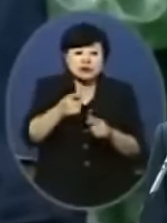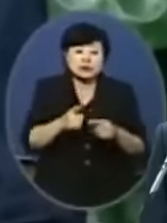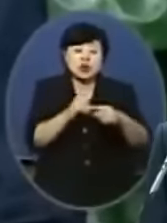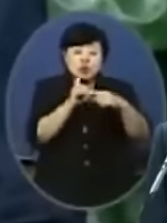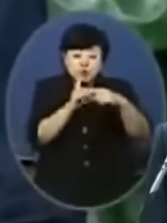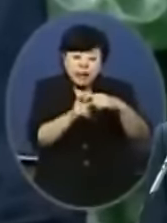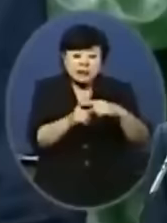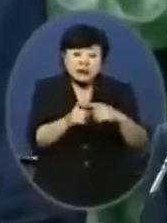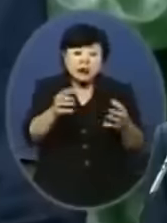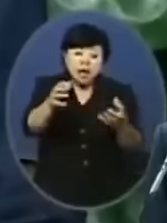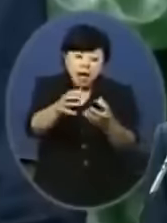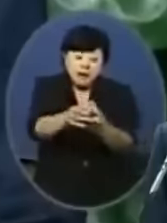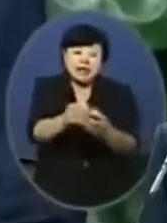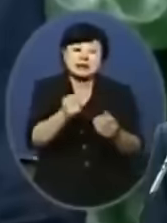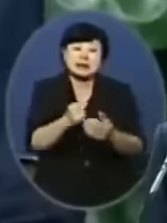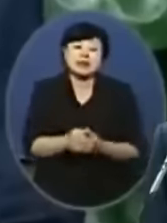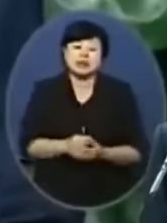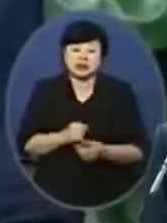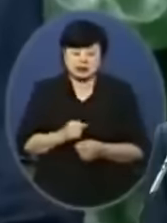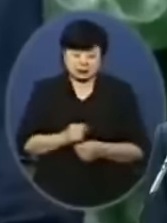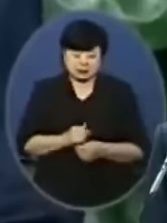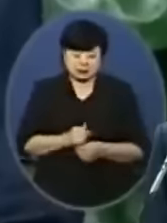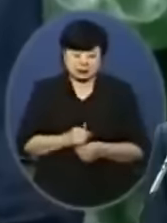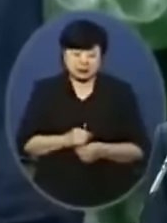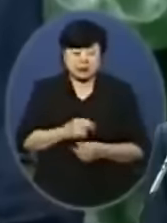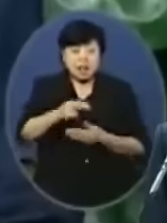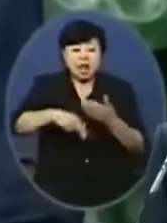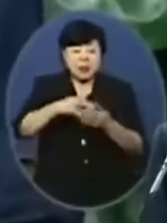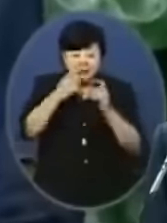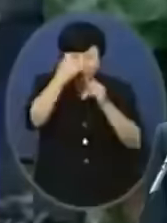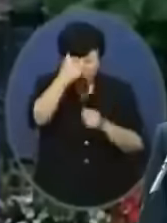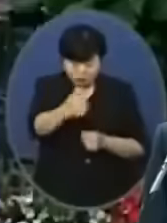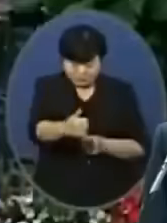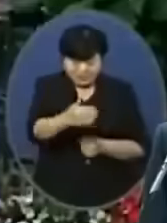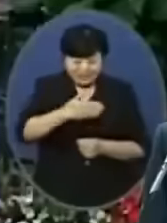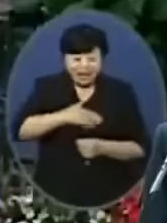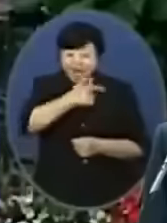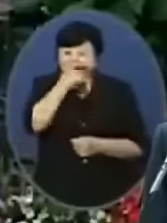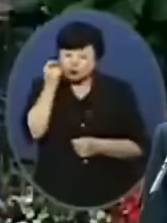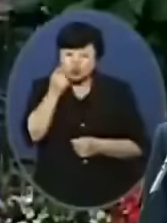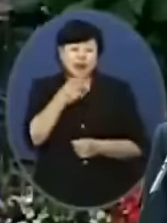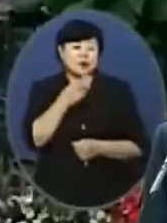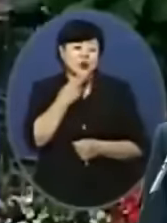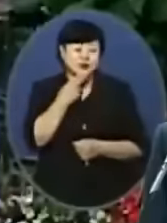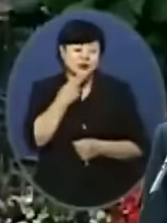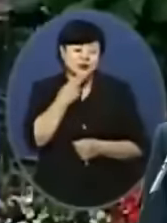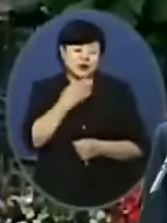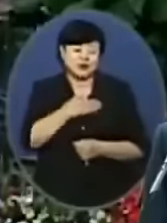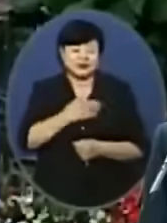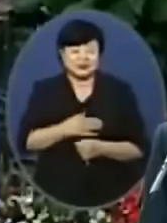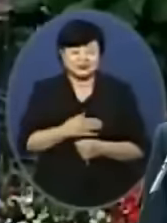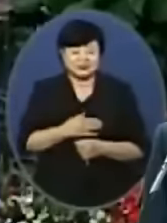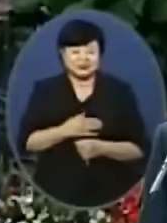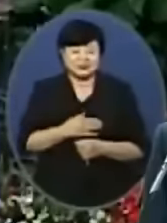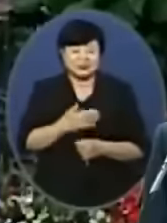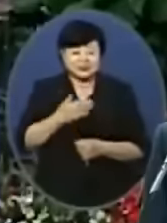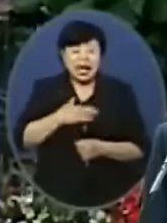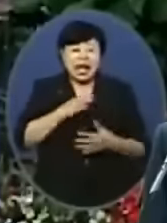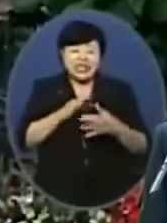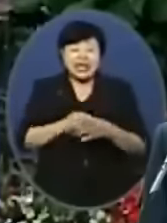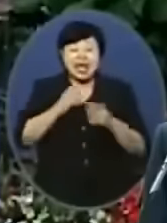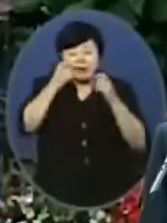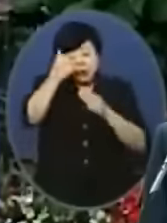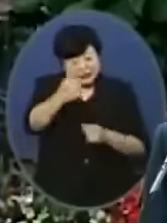플러스로 보태어서 살았기 때문인 것입니다. 야훼는 나의 목자시니 내게 부족함이 없으리로다. 여러분의 목자뿐 아니라 나의